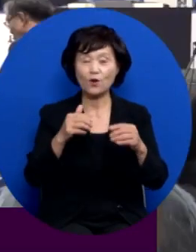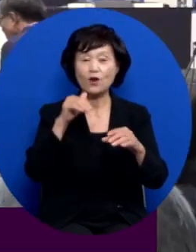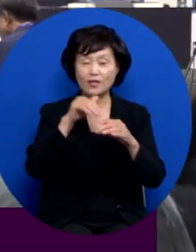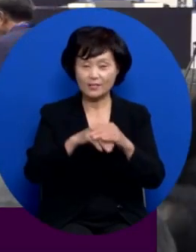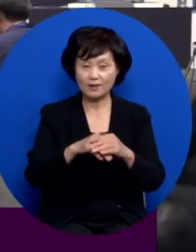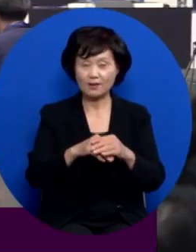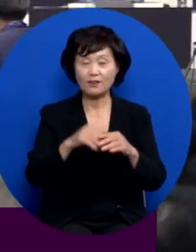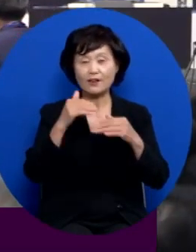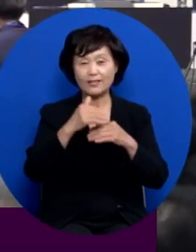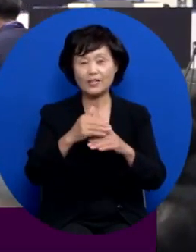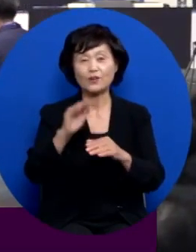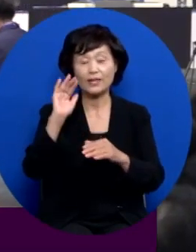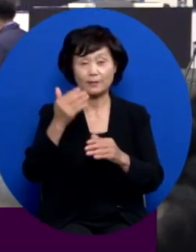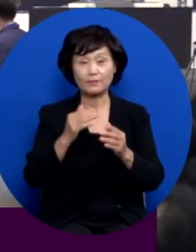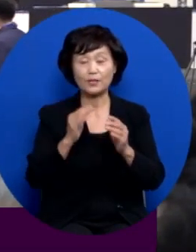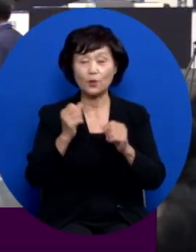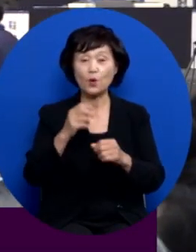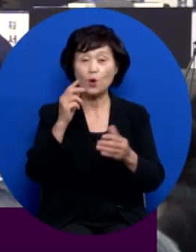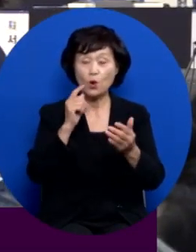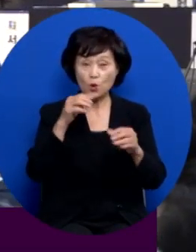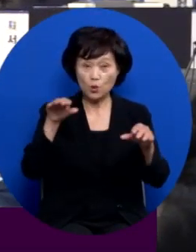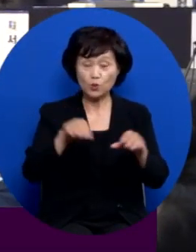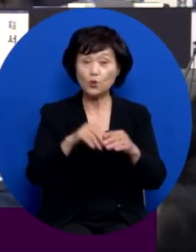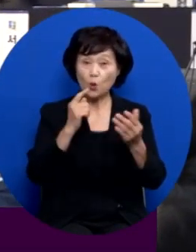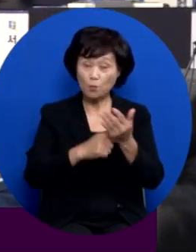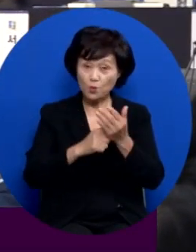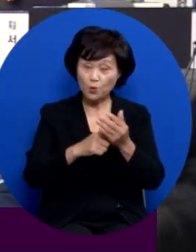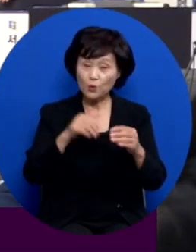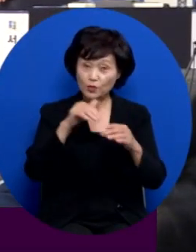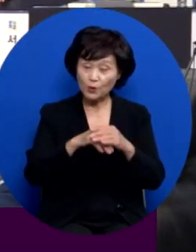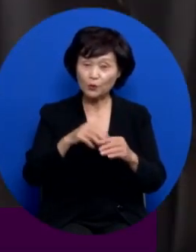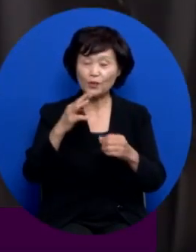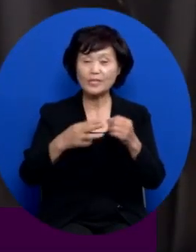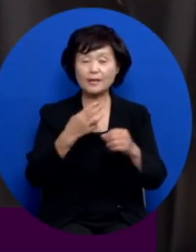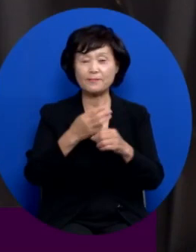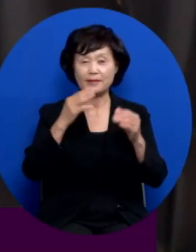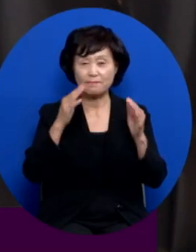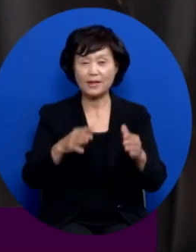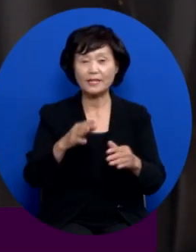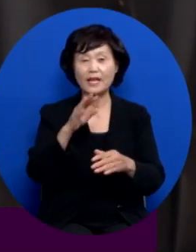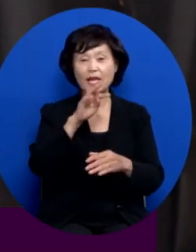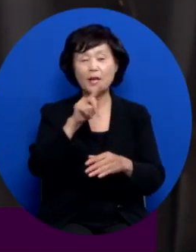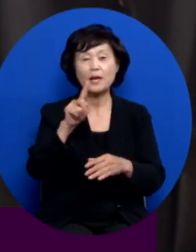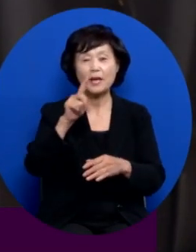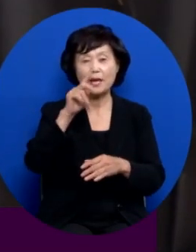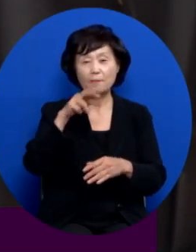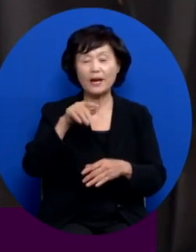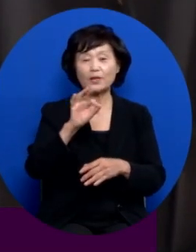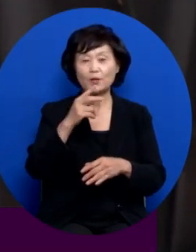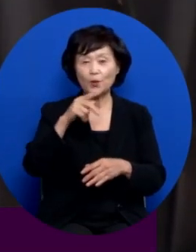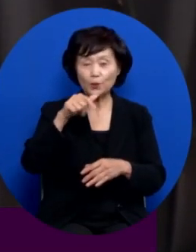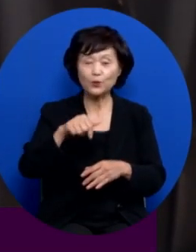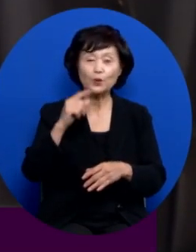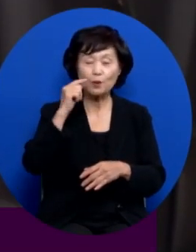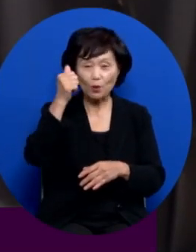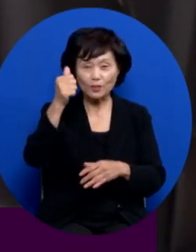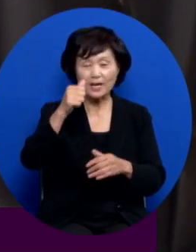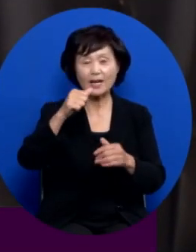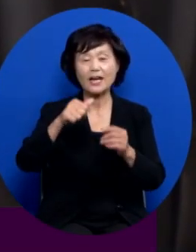총무 선거도 치러졌습니다. 대구 가창교회 박용규 목사가 연임에 도전한 고영기 목사를